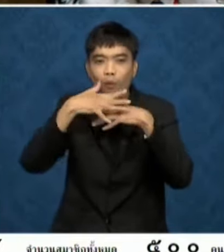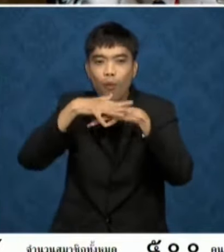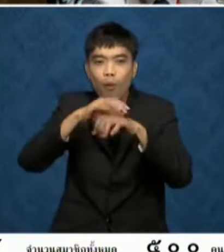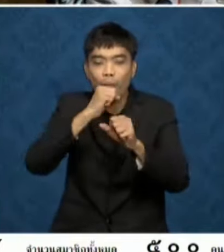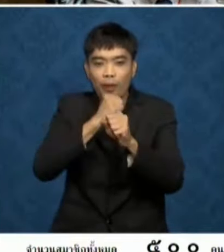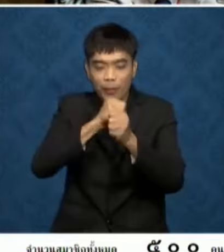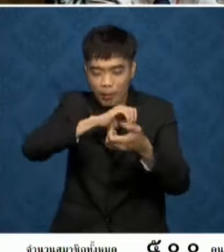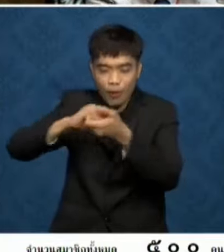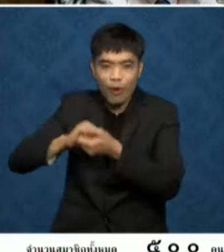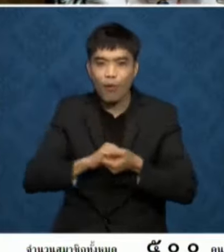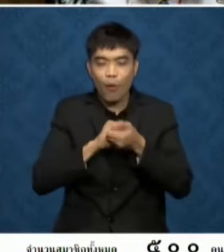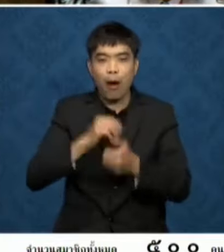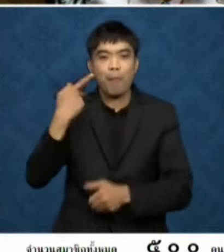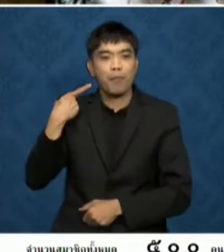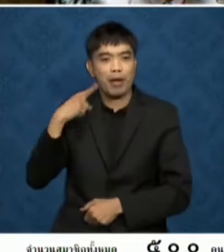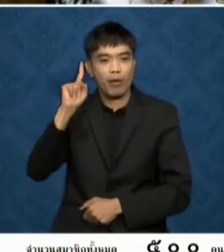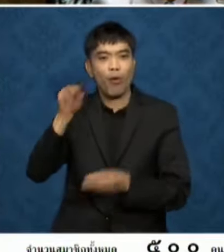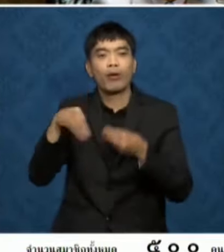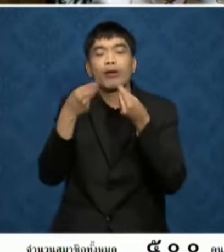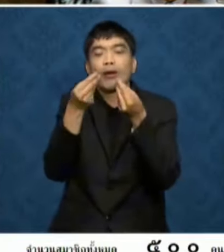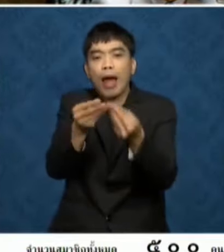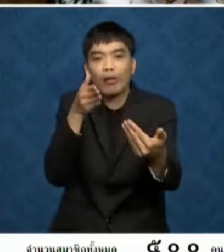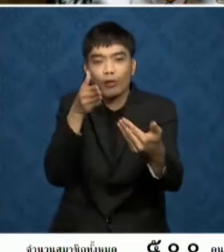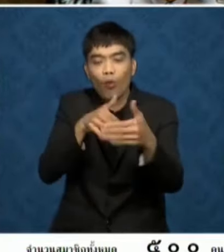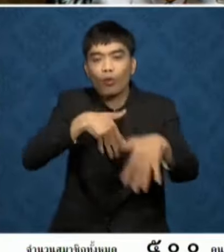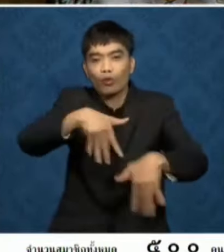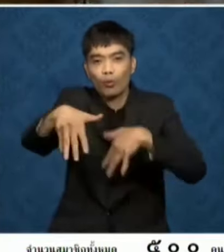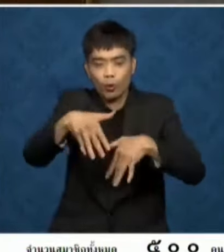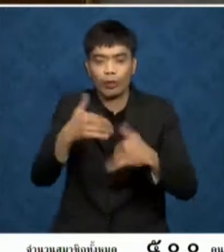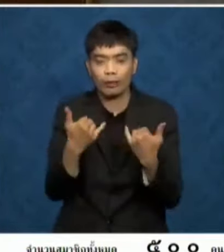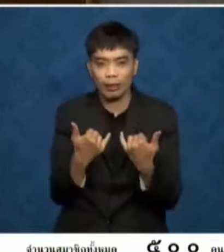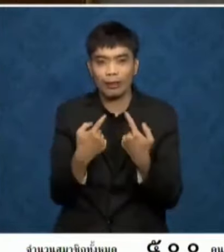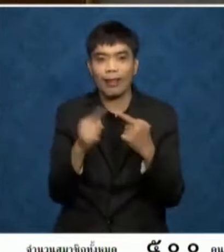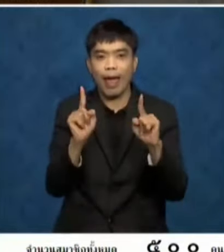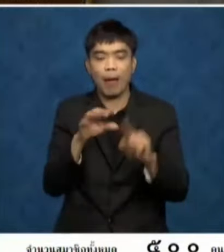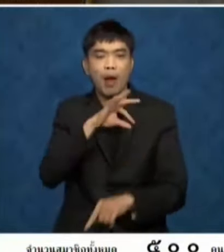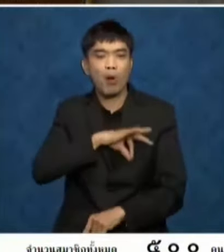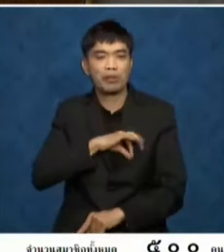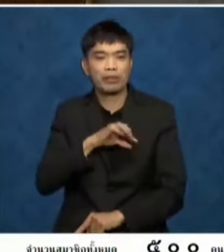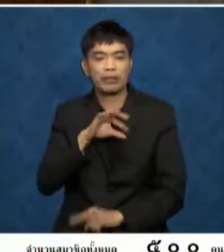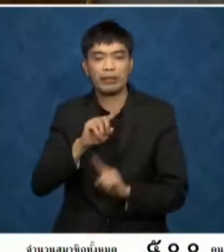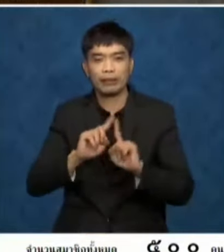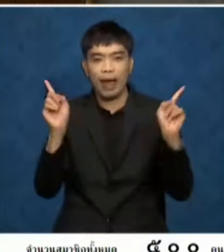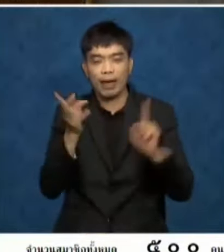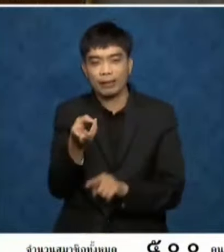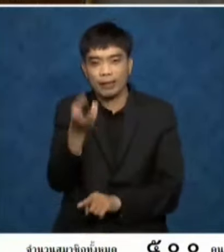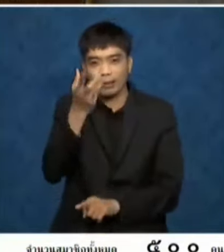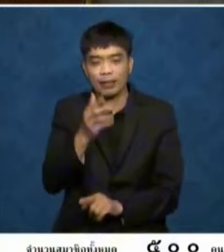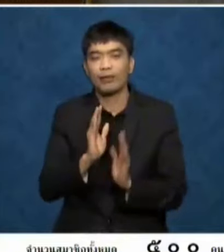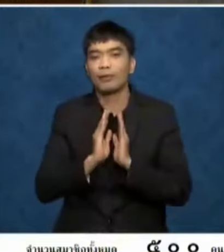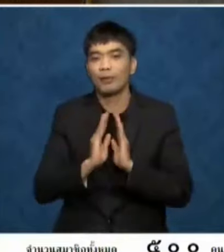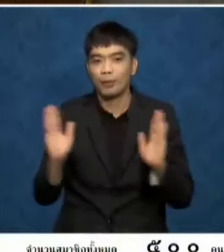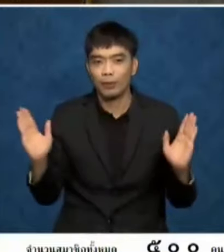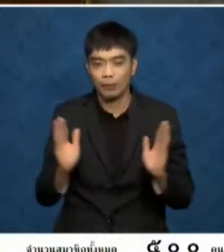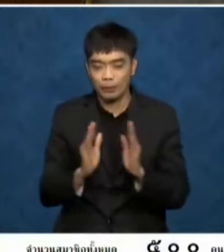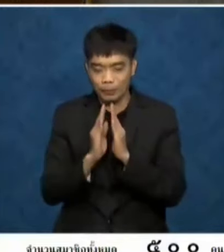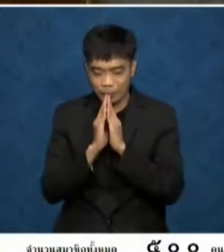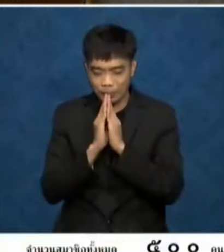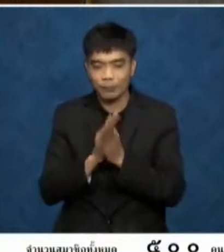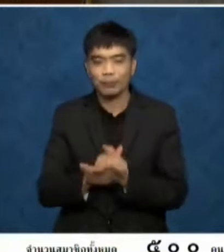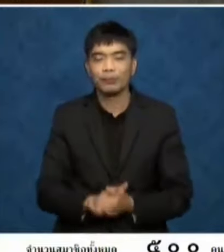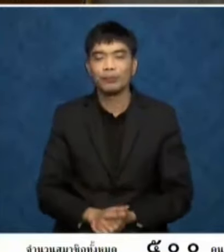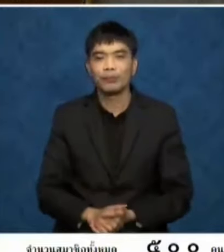เป็นของประชาชนก็ติดใจอยู่นิดนึงครับผมขอบพระคุณครับ ครับผมเนื่องจากผู้ไปยติยังคงติดใจนะครับ